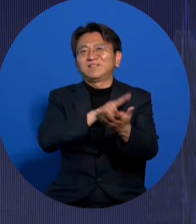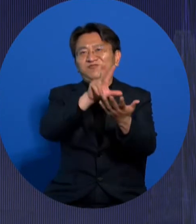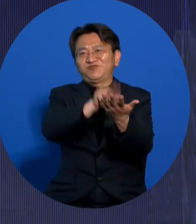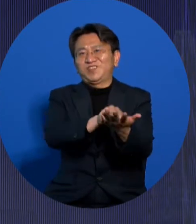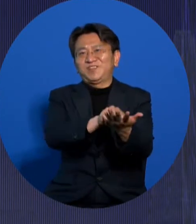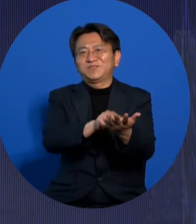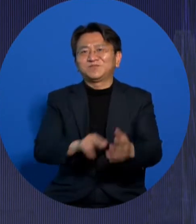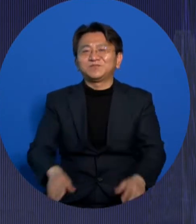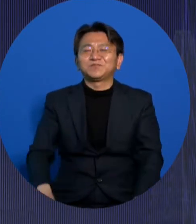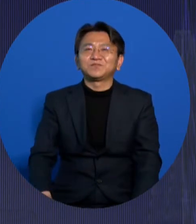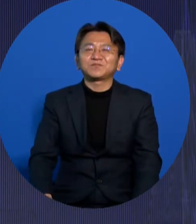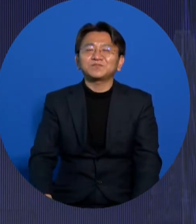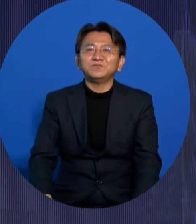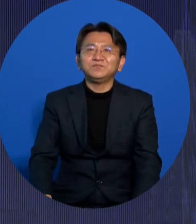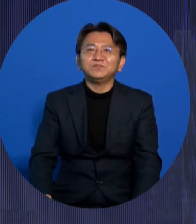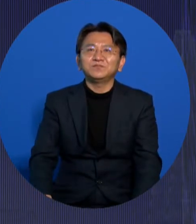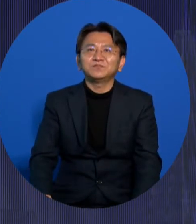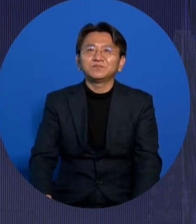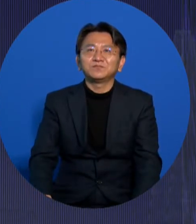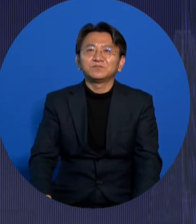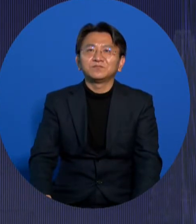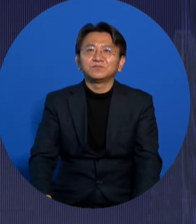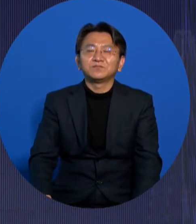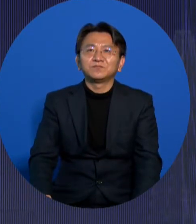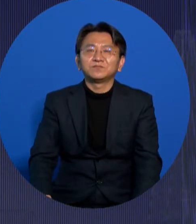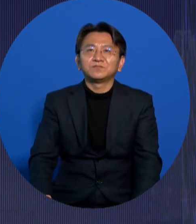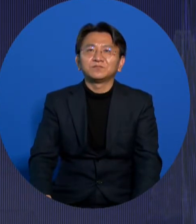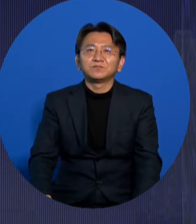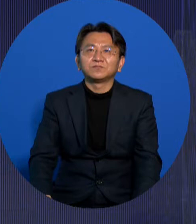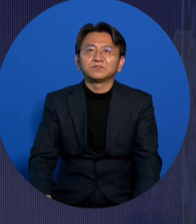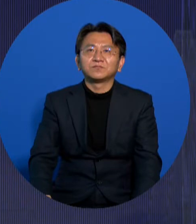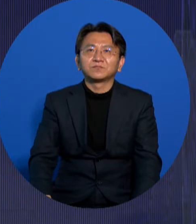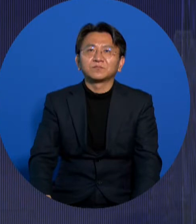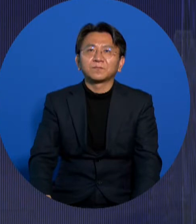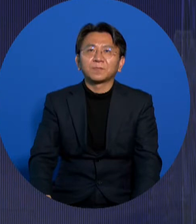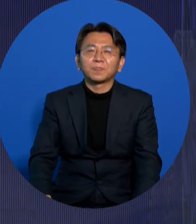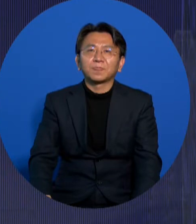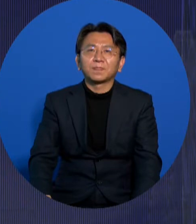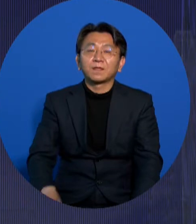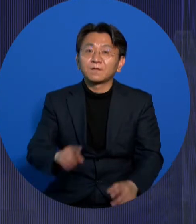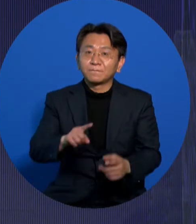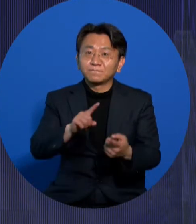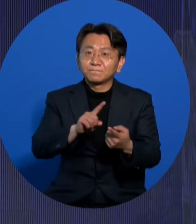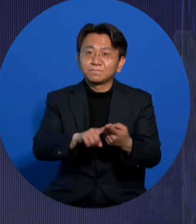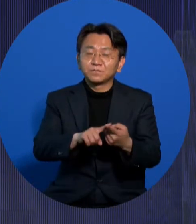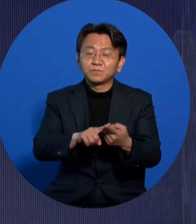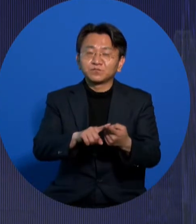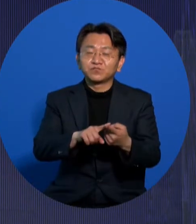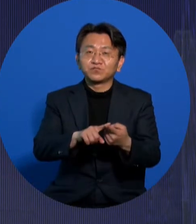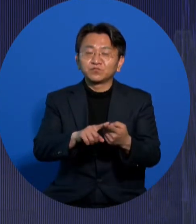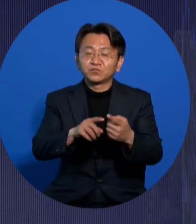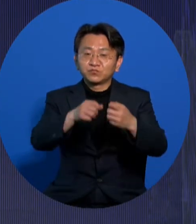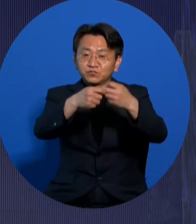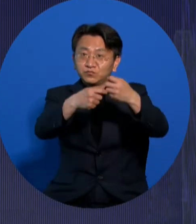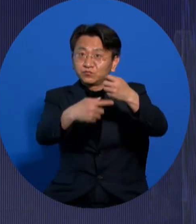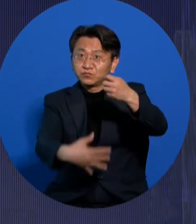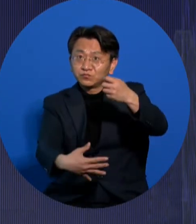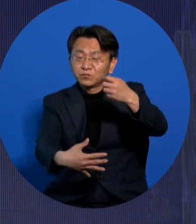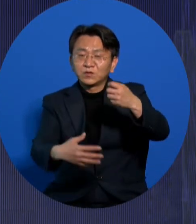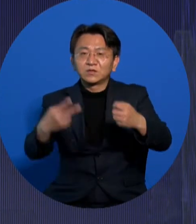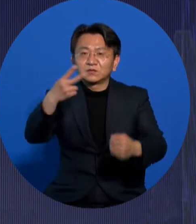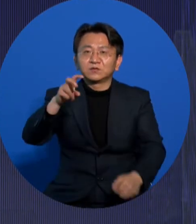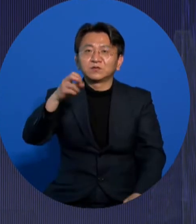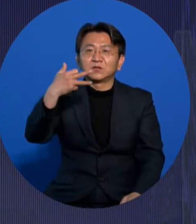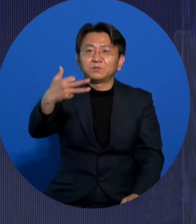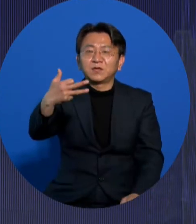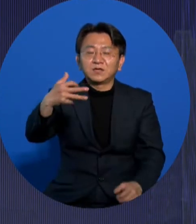그리고 패럴림픽 무브먼트로 물들이다입니다. 이에 따른 아젠다는 2018